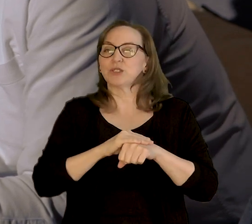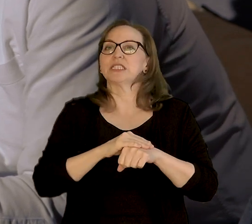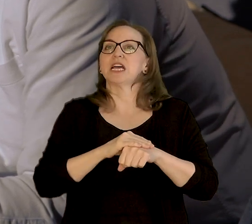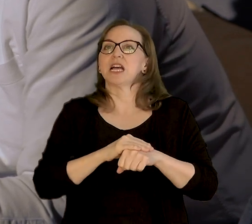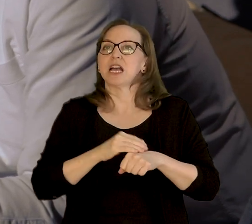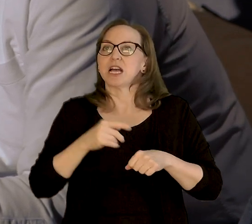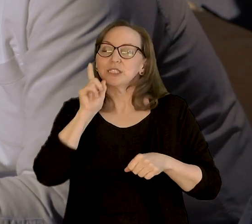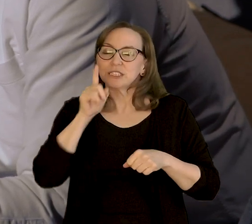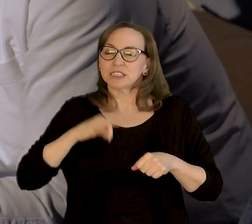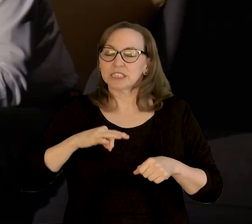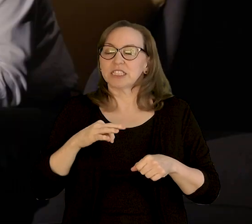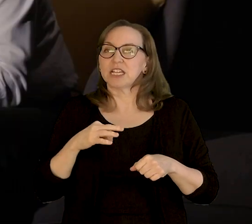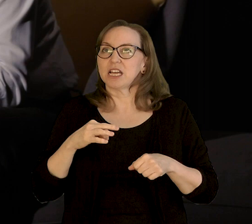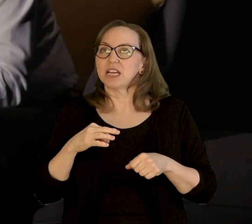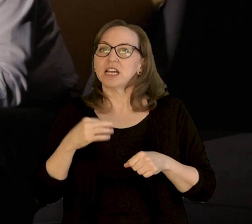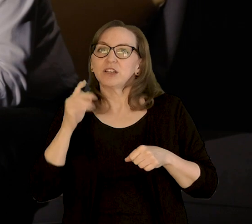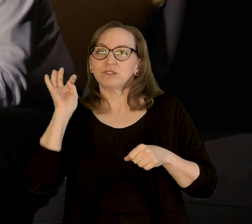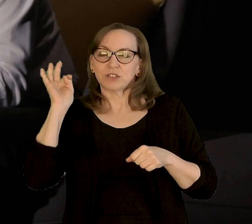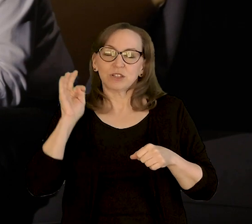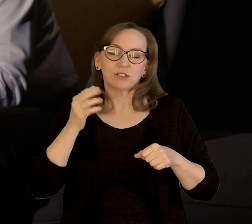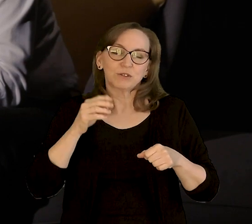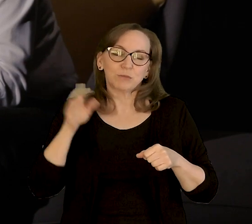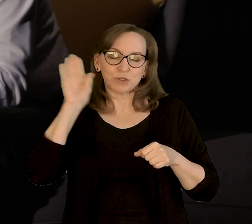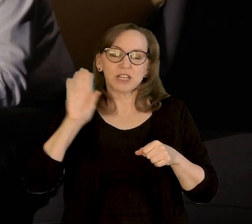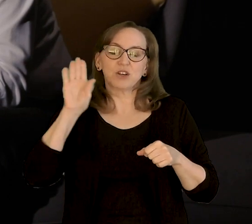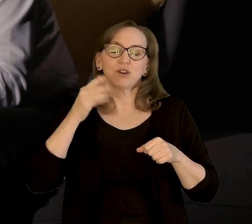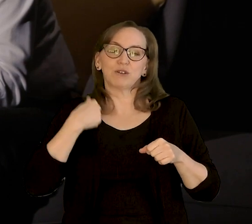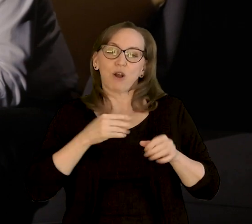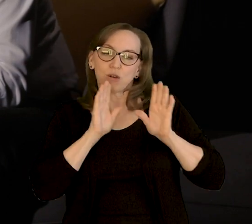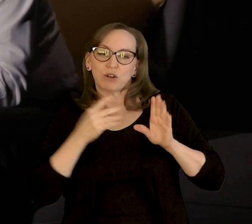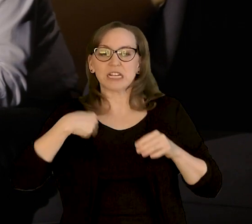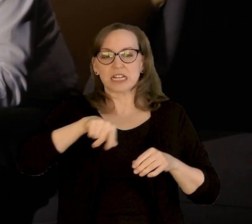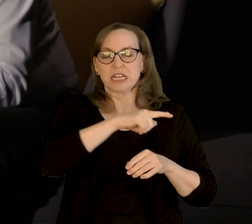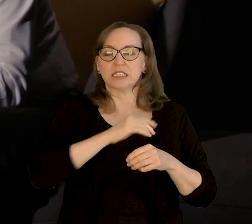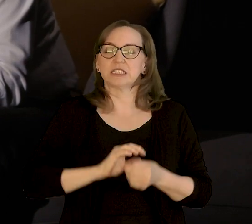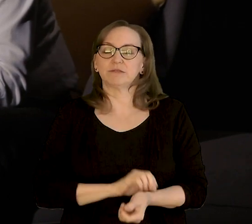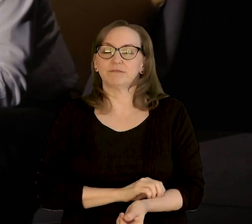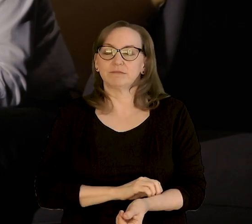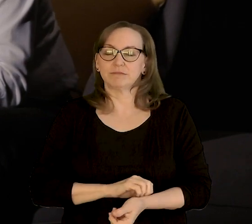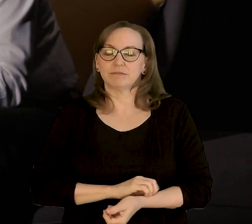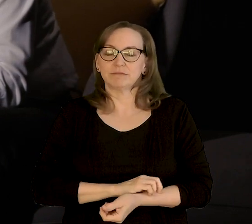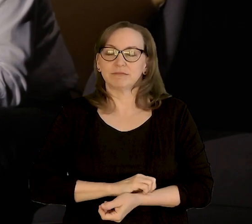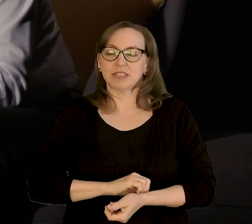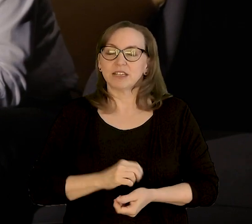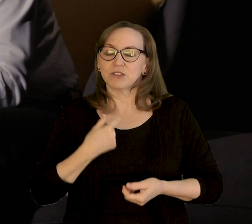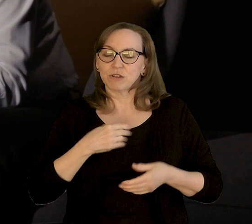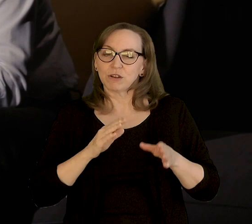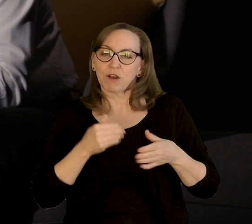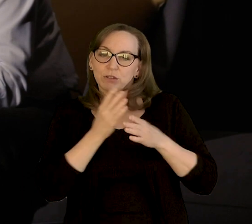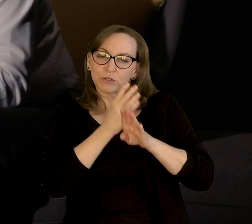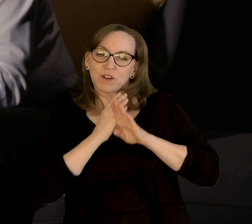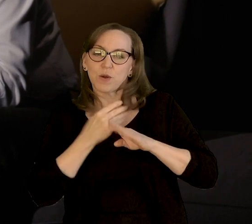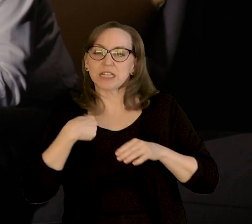Bożego, chroniła nasze rodziny w tym czasie pandemii. Aby zachowała nas od wszelkiego zła,